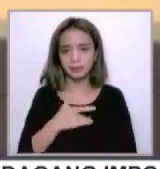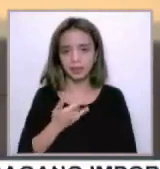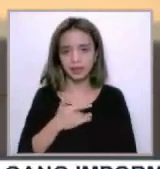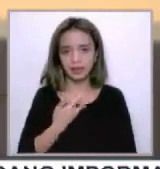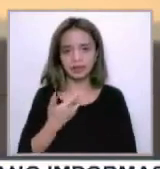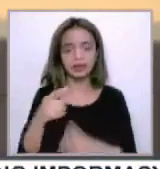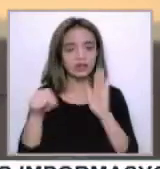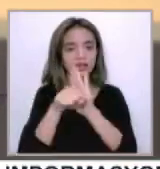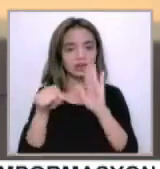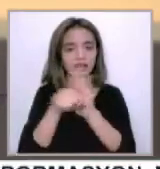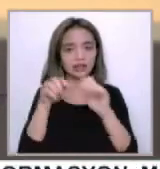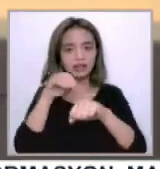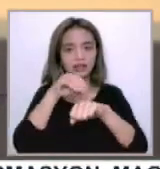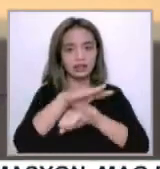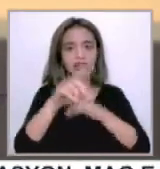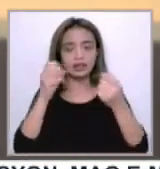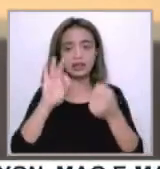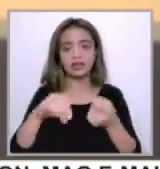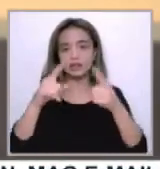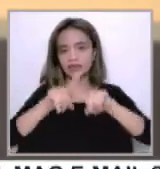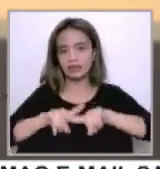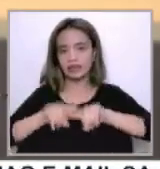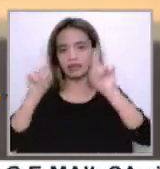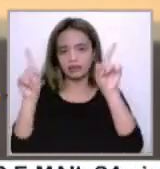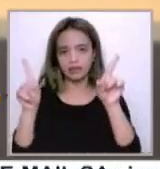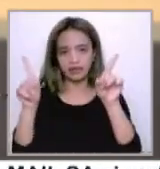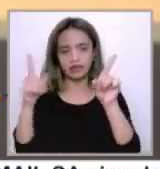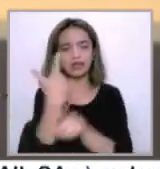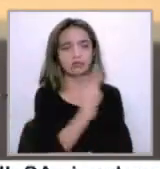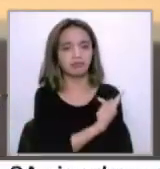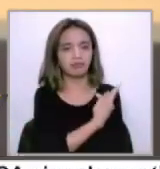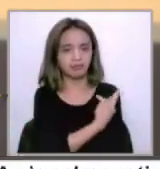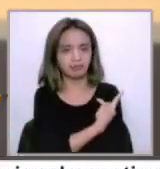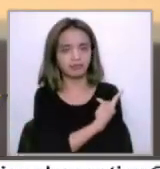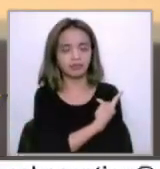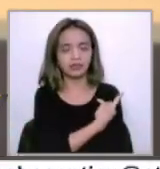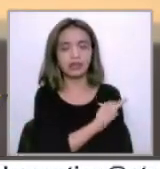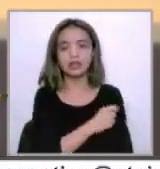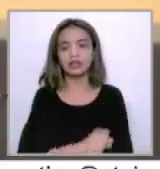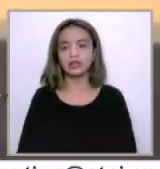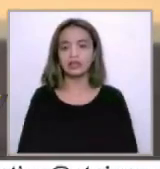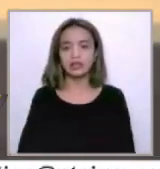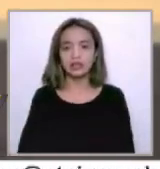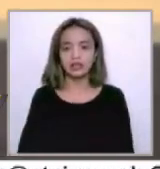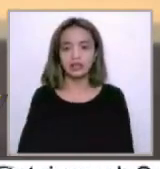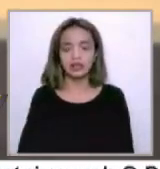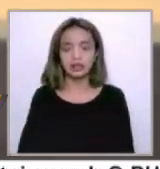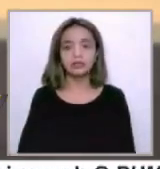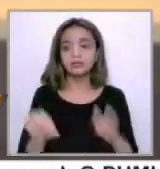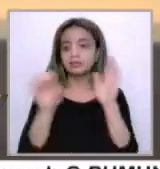effects pag iba ang itinurok sa kanila a third time. So kung may mga contraindication sila, kunwari,